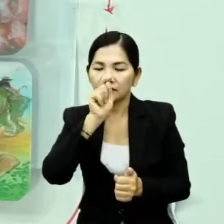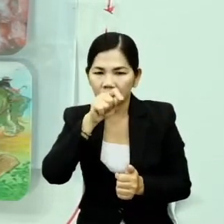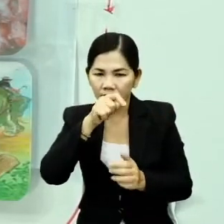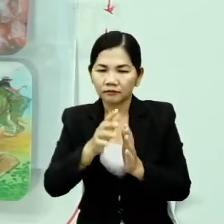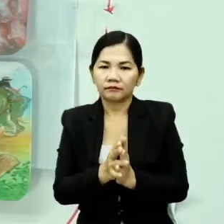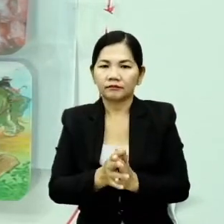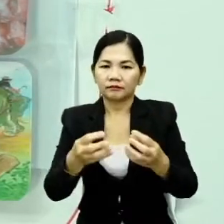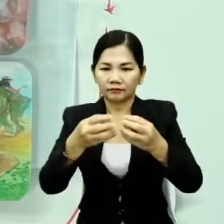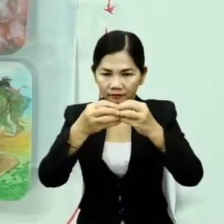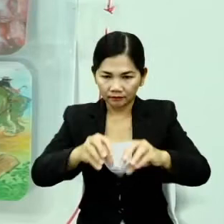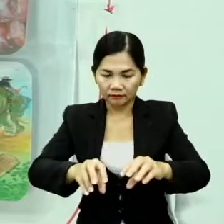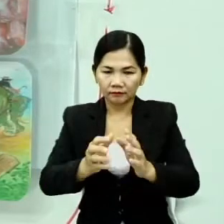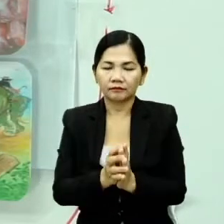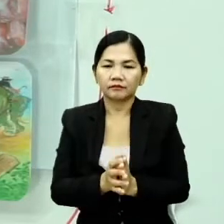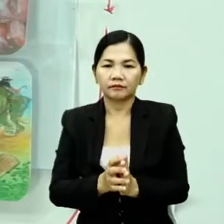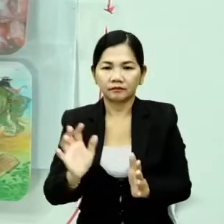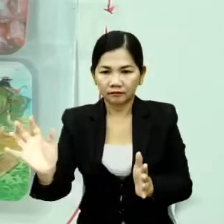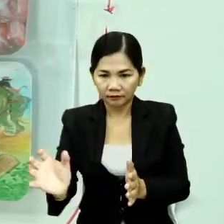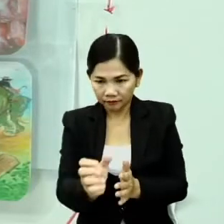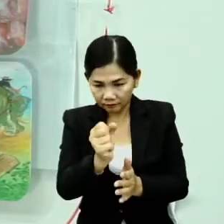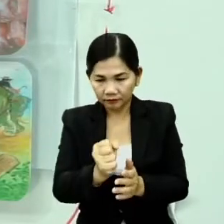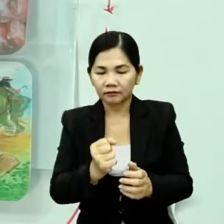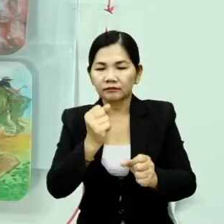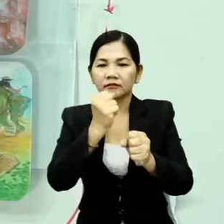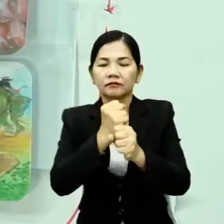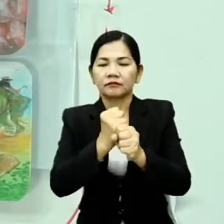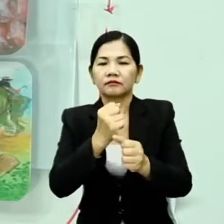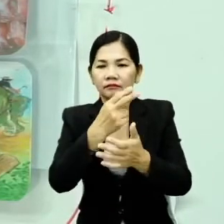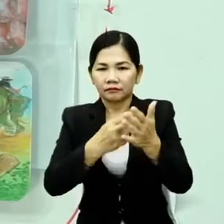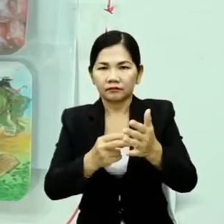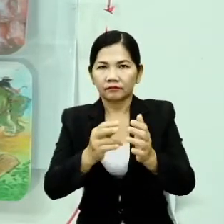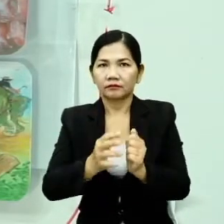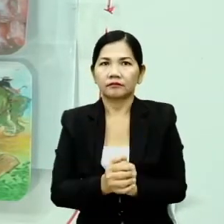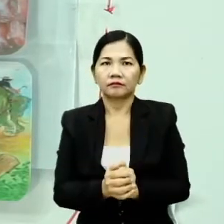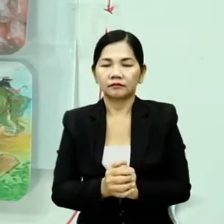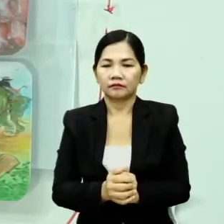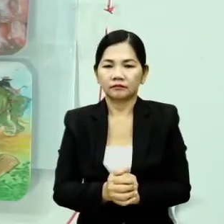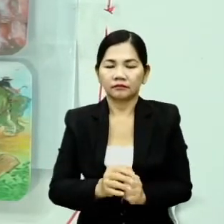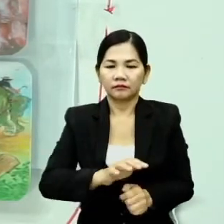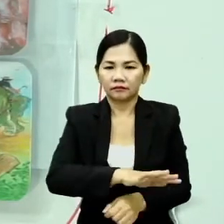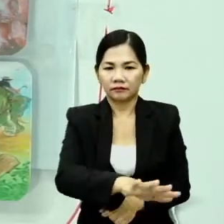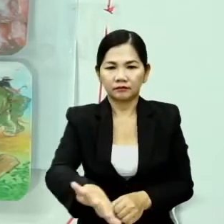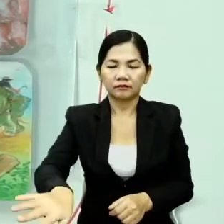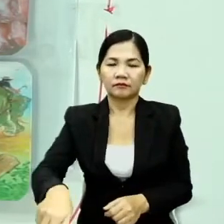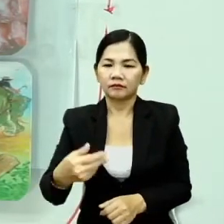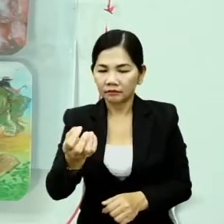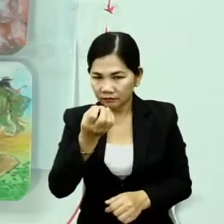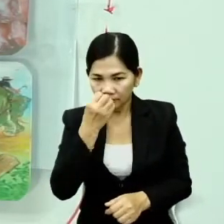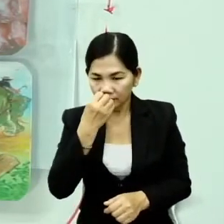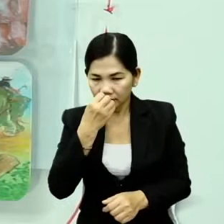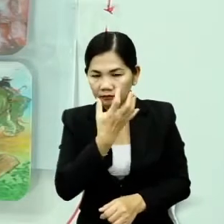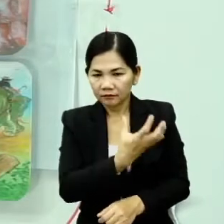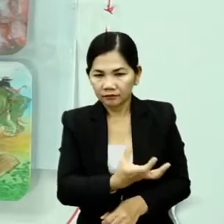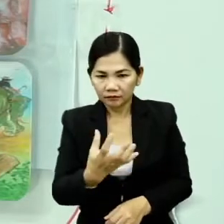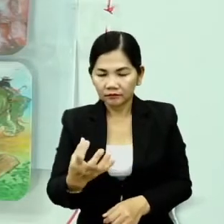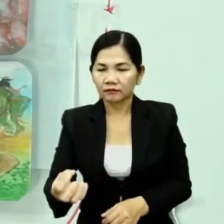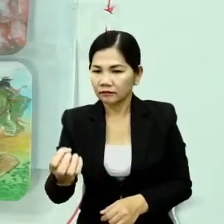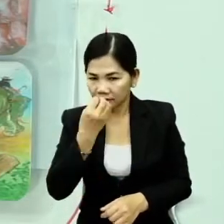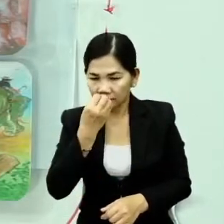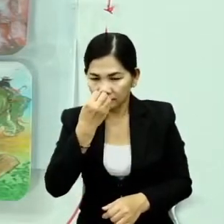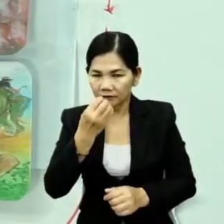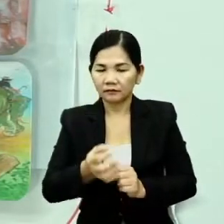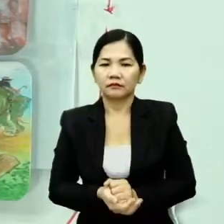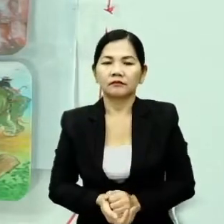thuở ấy con cất bàn tạch mới cái dô tụi thuở vậy cha cứ cái dục tật phơi chia cha à hà là con á